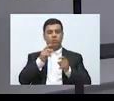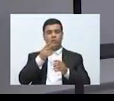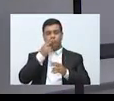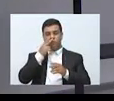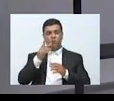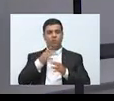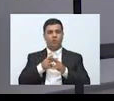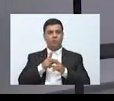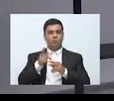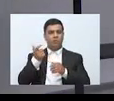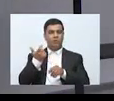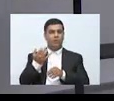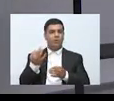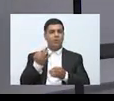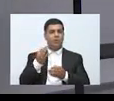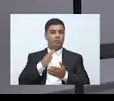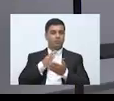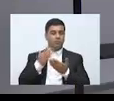oldi.